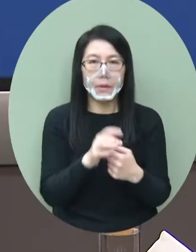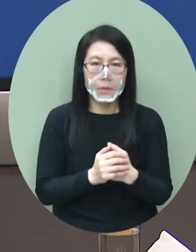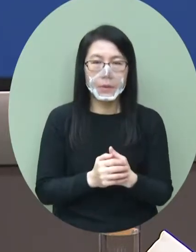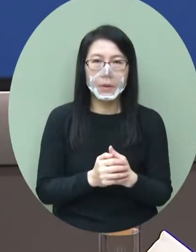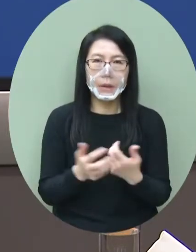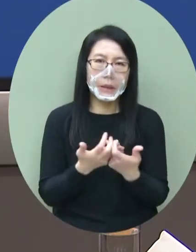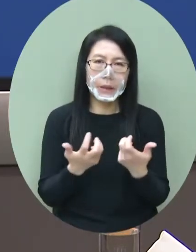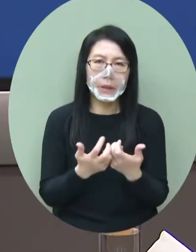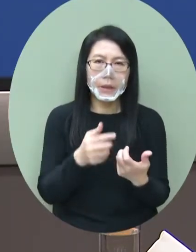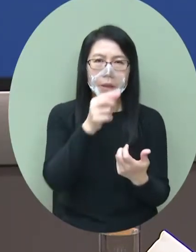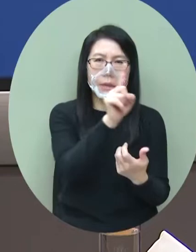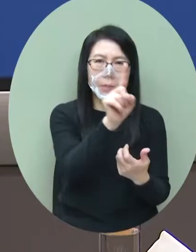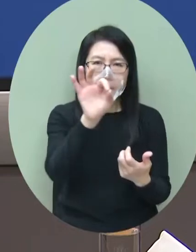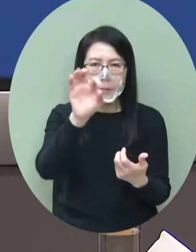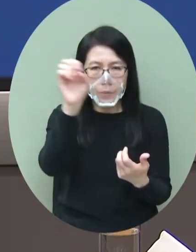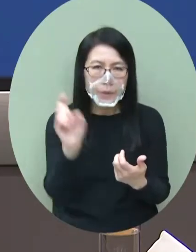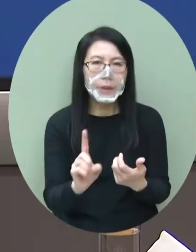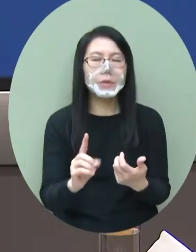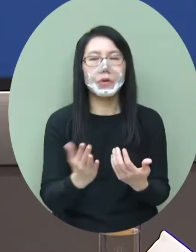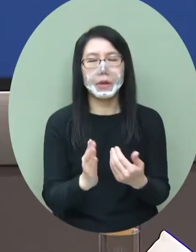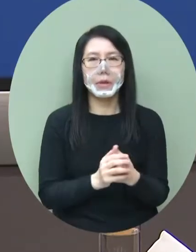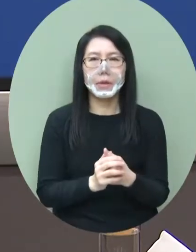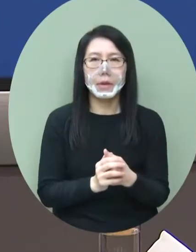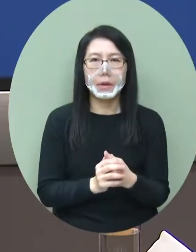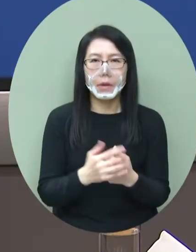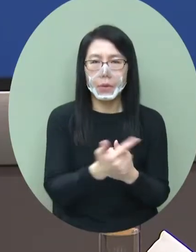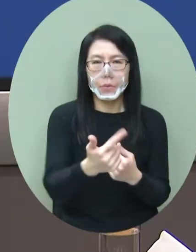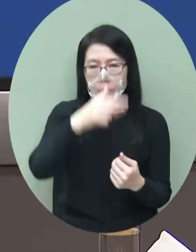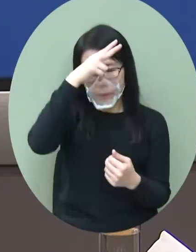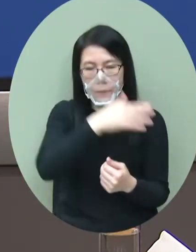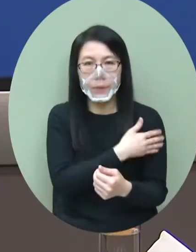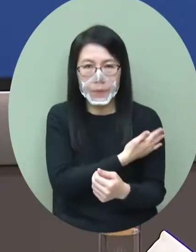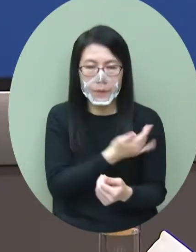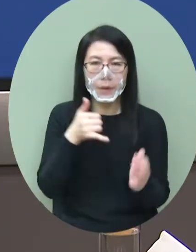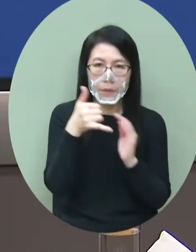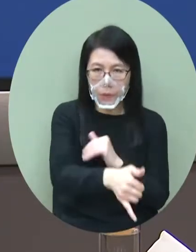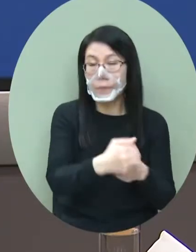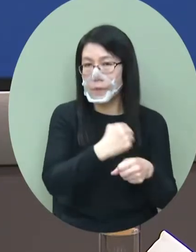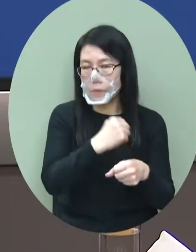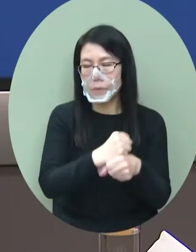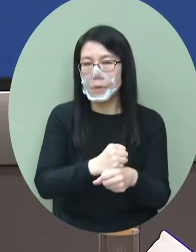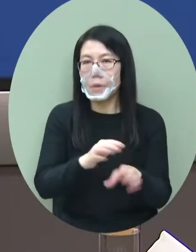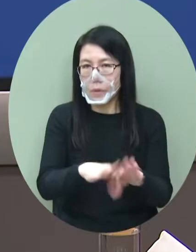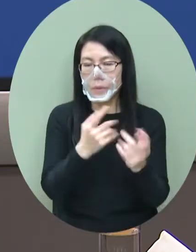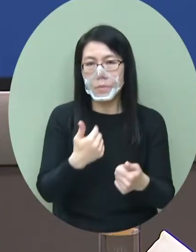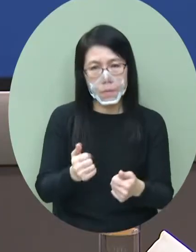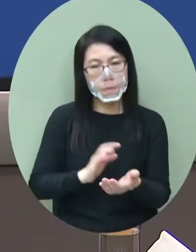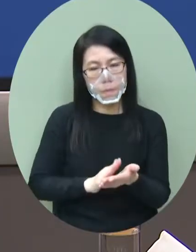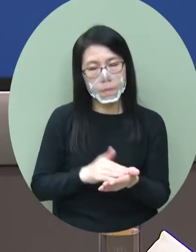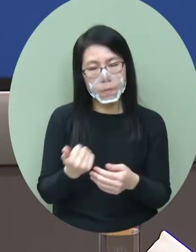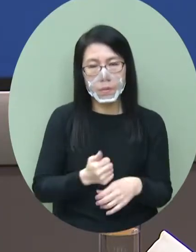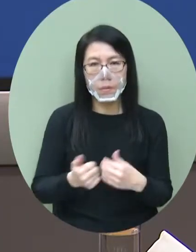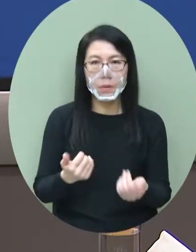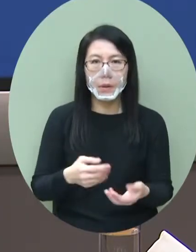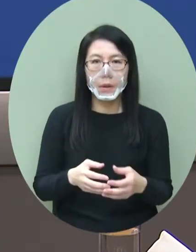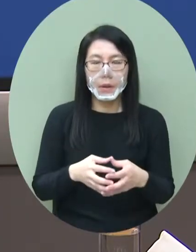啊。但是也有不少公务员已经回到工作，这个是好的现象。我相信很多大型的企业都慢慢出